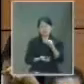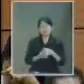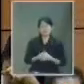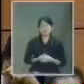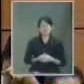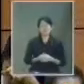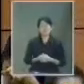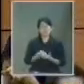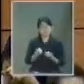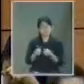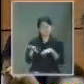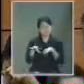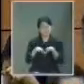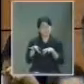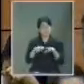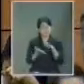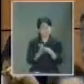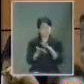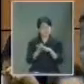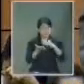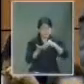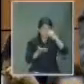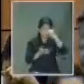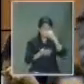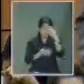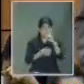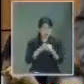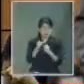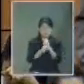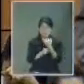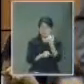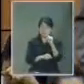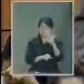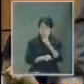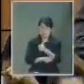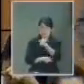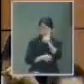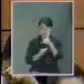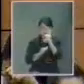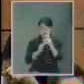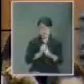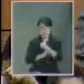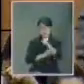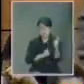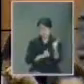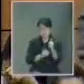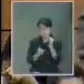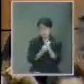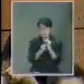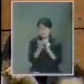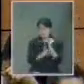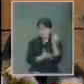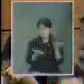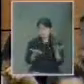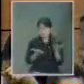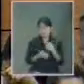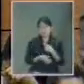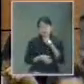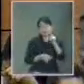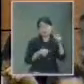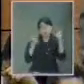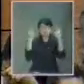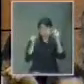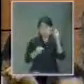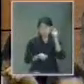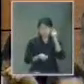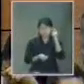ริหารการศึกษา15ปีเรียนฟรี15ปีคุณภาพมีคุณภาพทำอย่างนี้เหรอท่านท่านนายกรู้เปล่าสามจริง